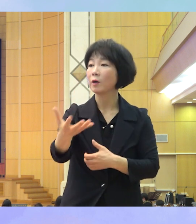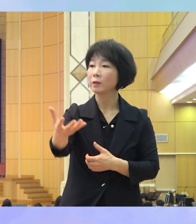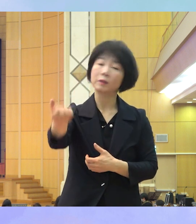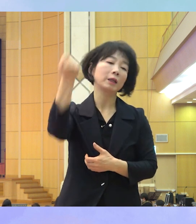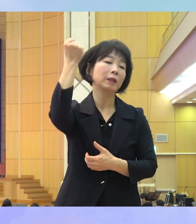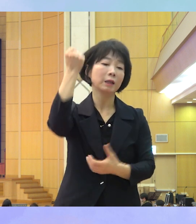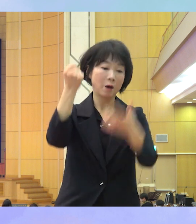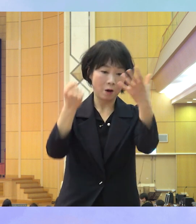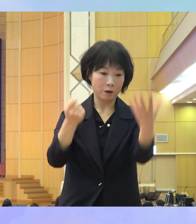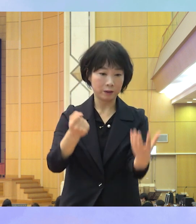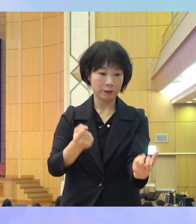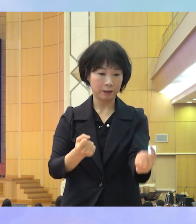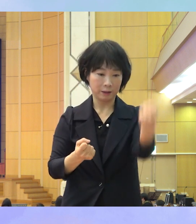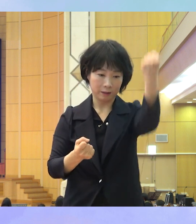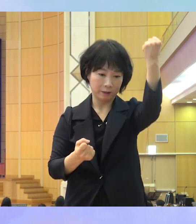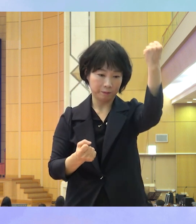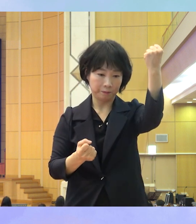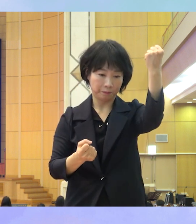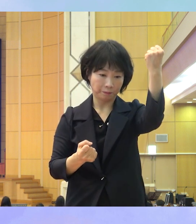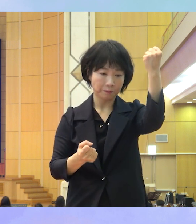구원함을 얻으리